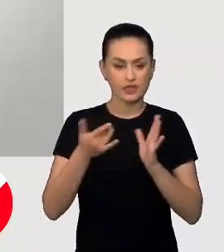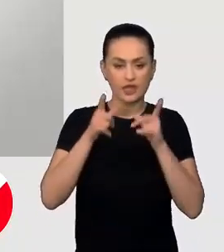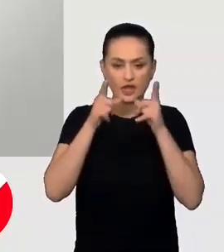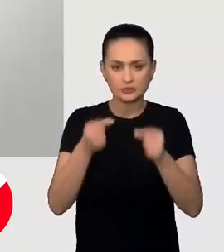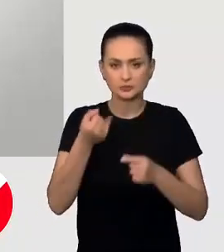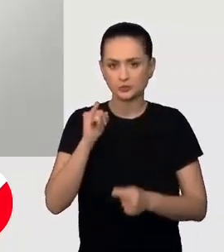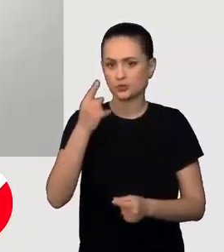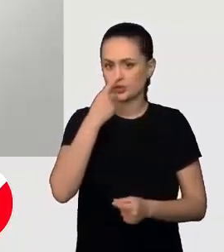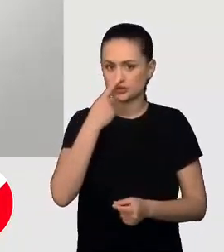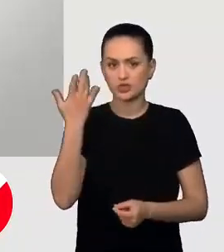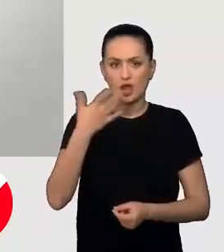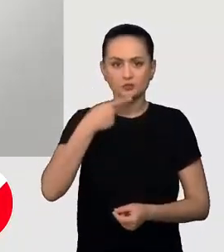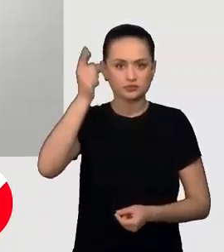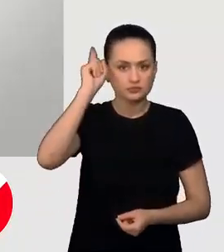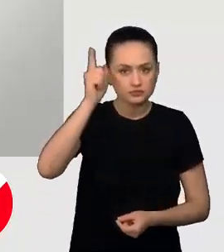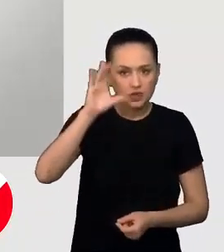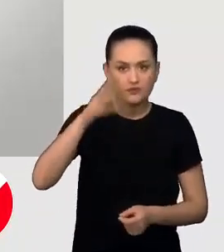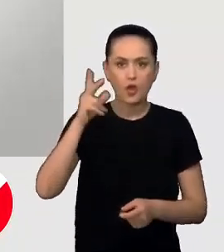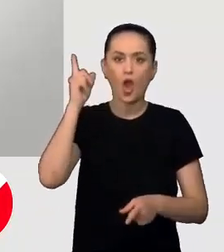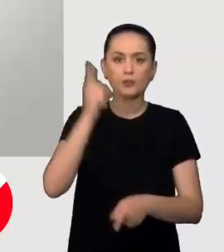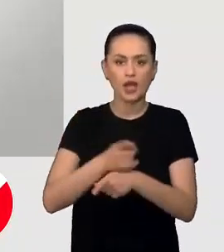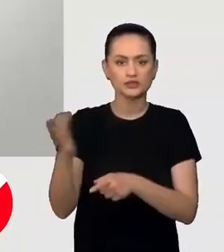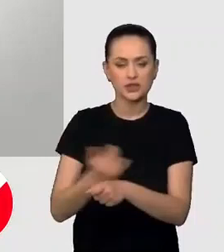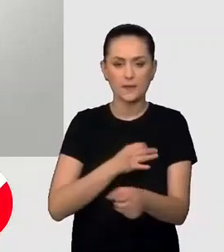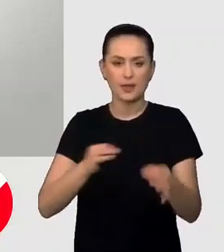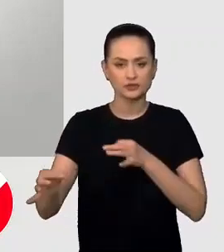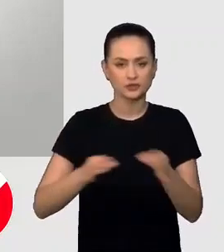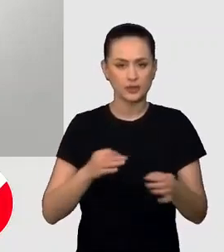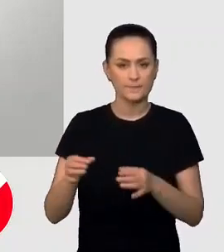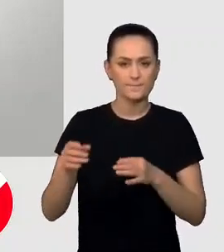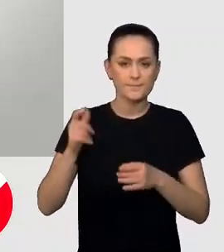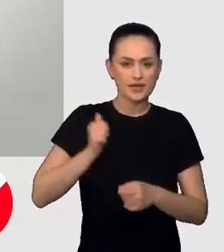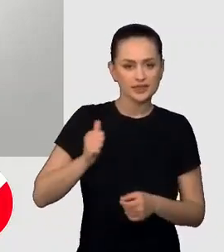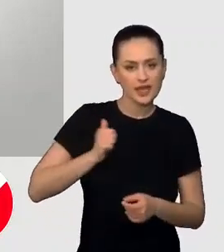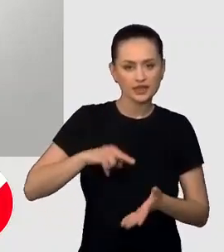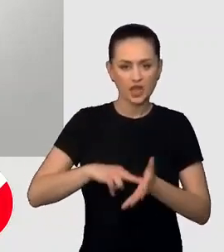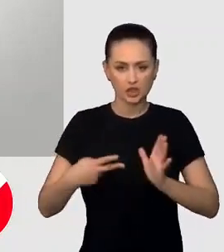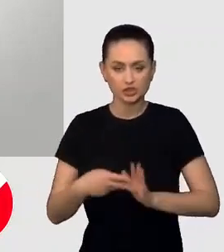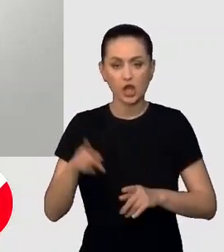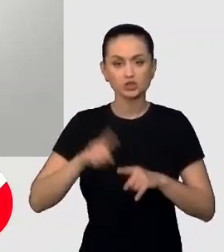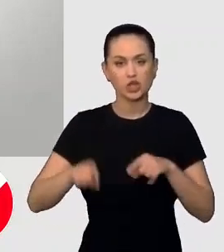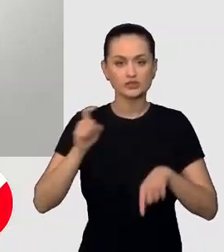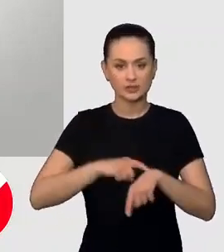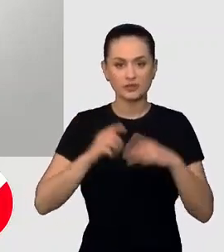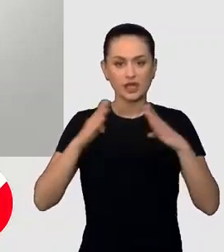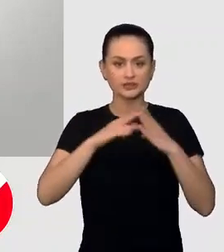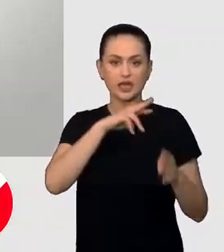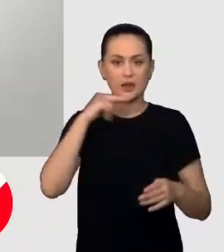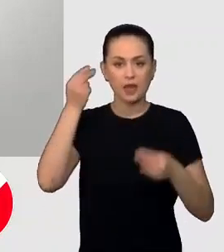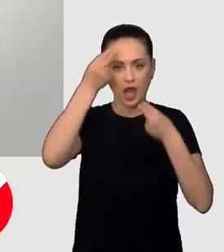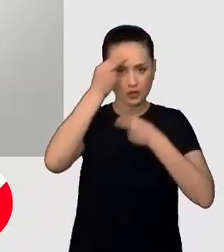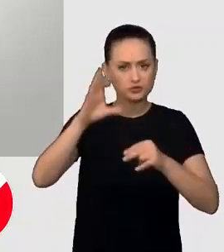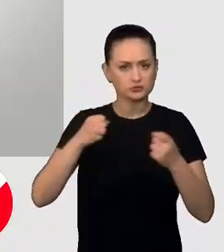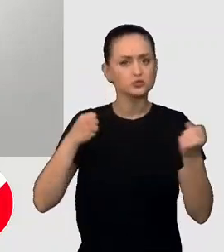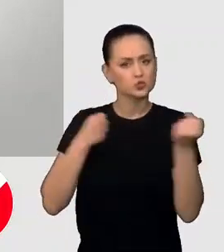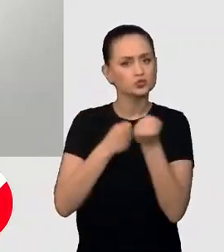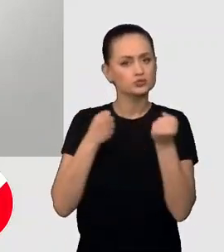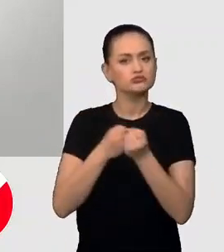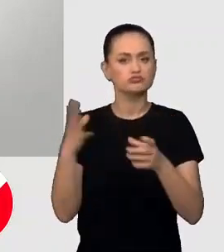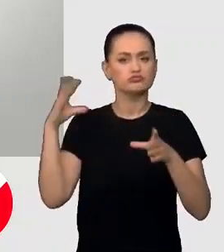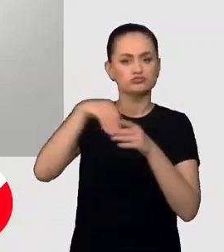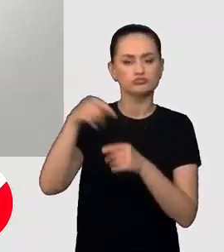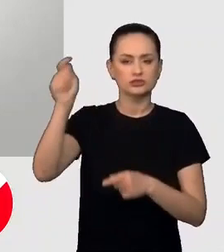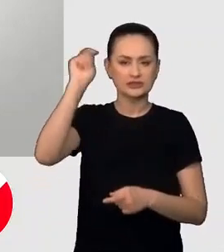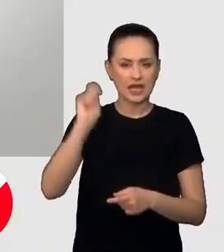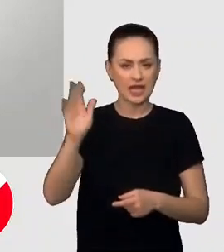Imediat a reacționat și Kremlinul, care a avertizat că va fi obligat să ia măsuri de represalii militare tehnice. În același timp, Casa Albă a anunțat că